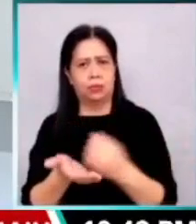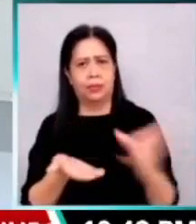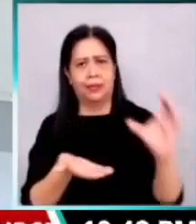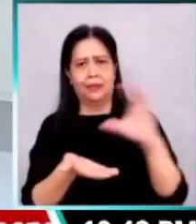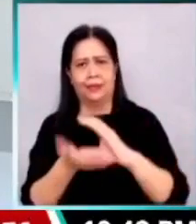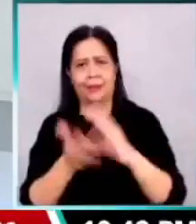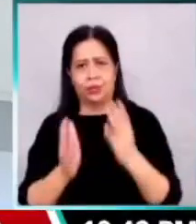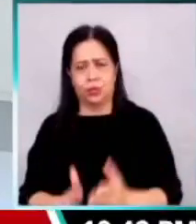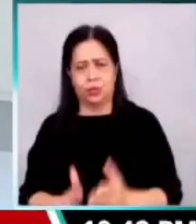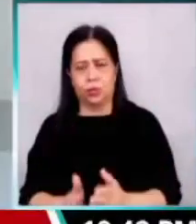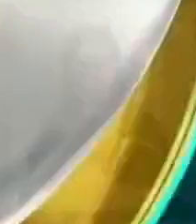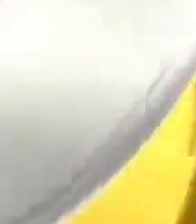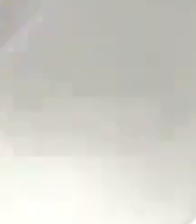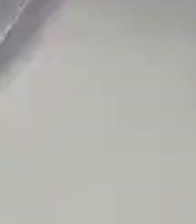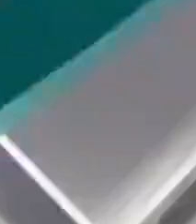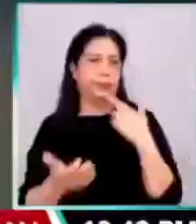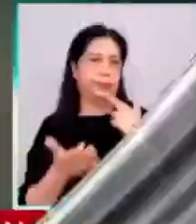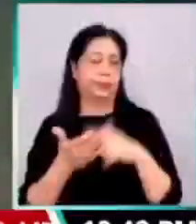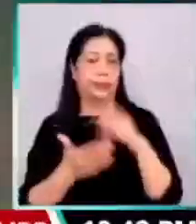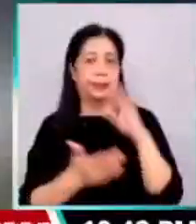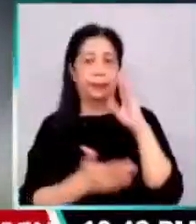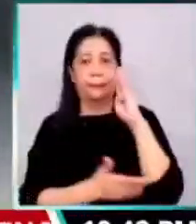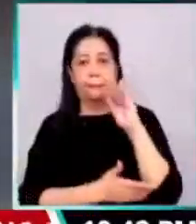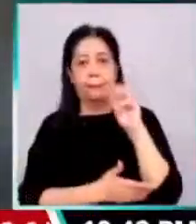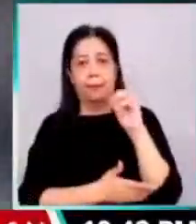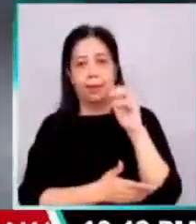May report si Bam Alegre.